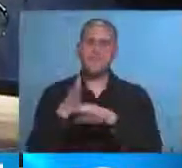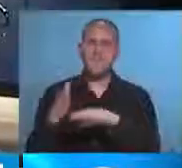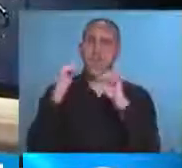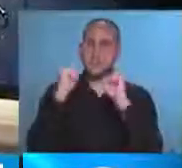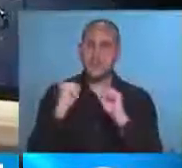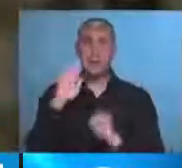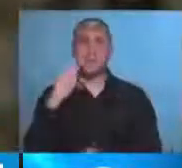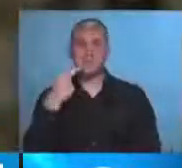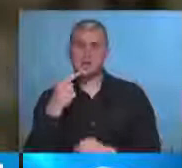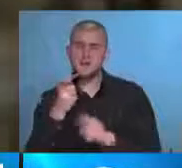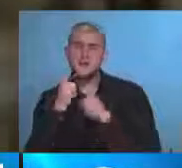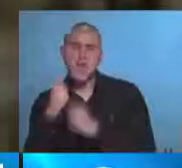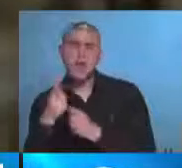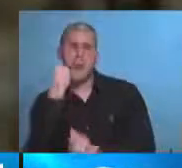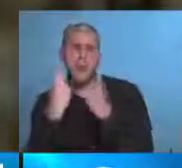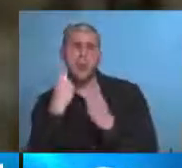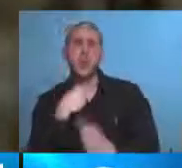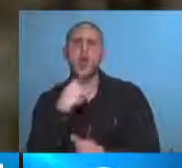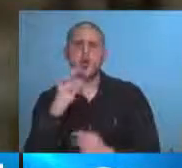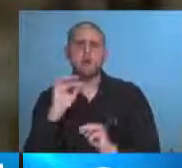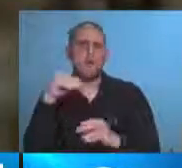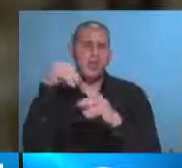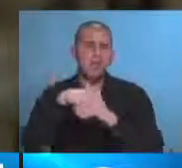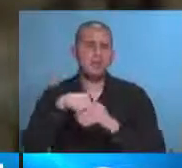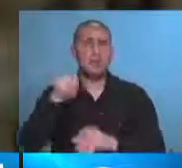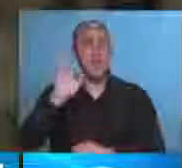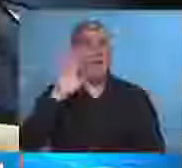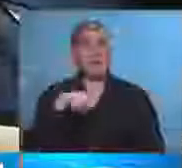גביר נלחם על כל כדי להיכנס לכנסת הבאה, גם על קולות נוער הגבוהות. תודה רבה.